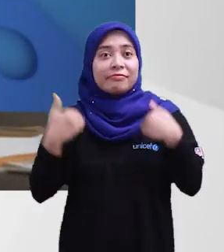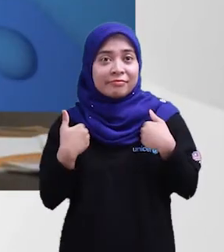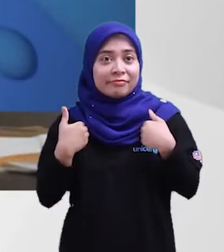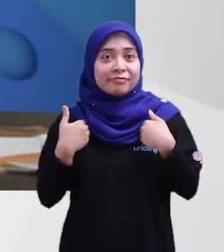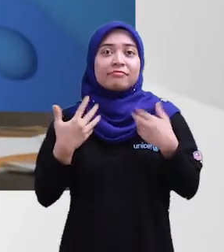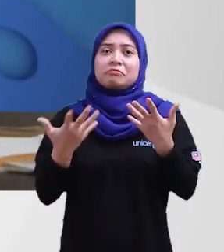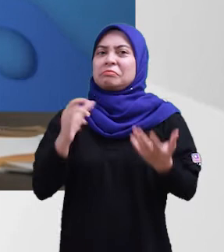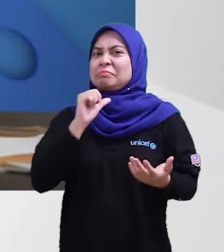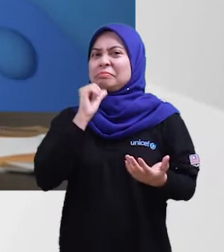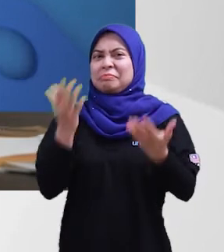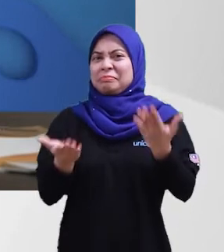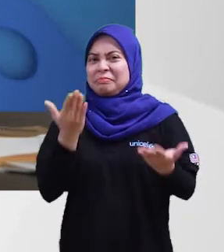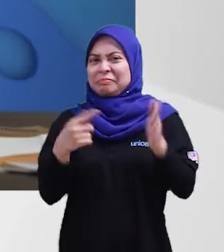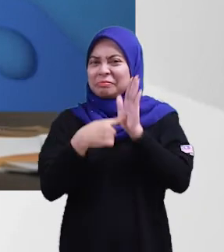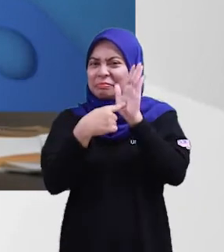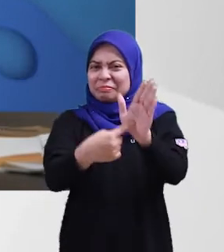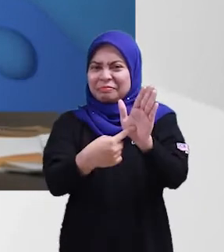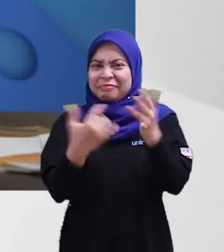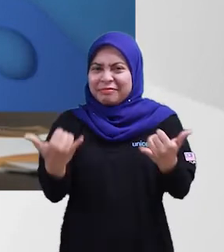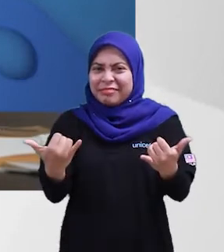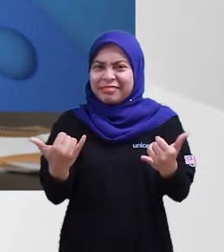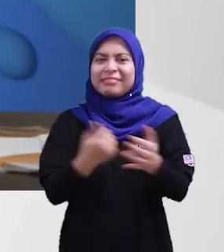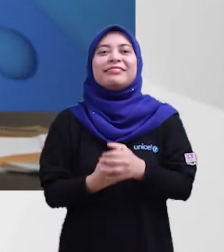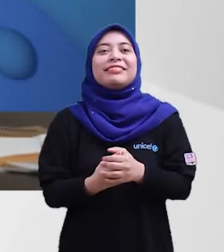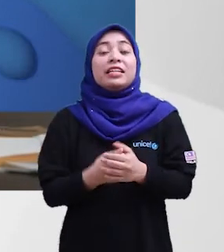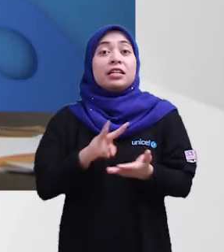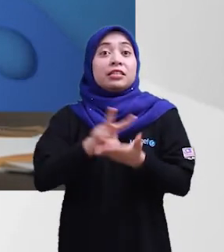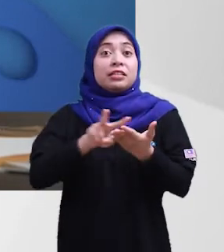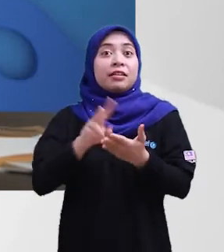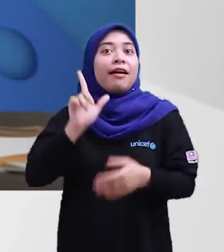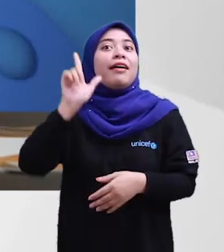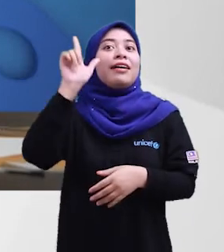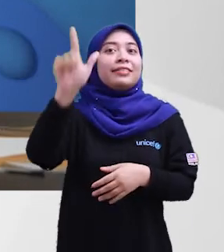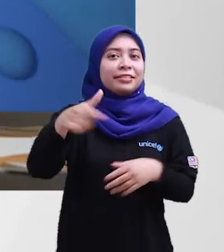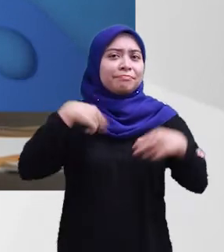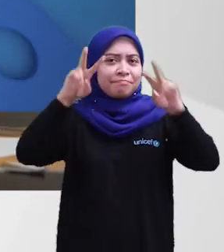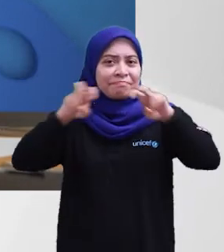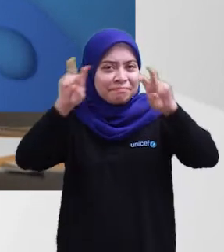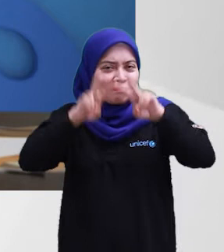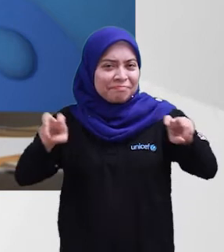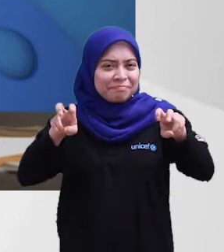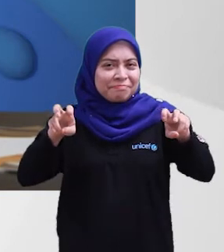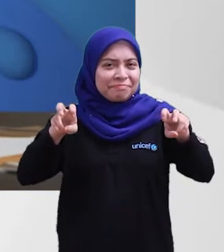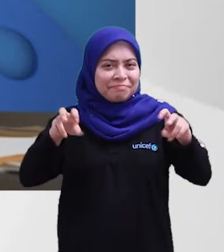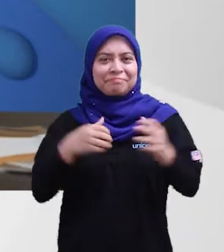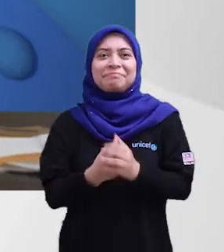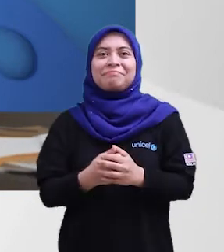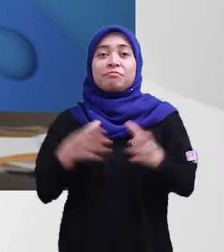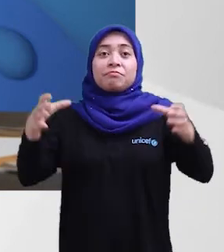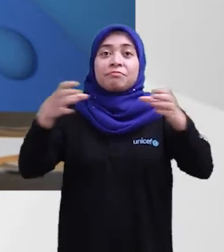Adalah mustahil untuk saya tunjukkan kesemuanya di sini sekarang. Untuk video yang akan datang, kita akan